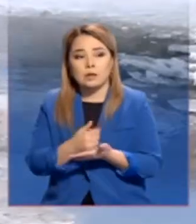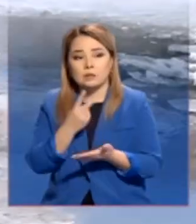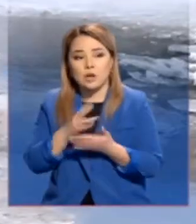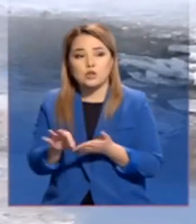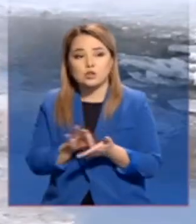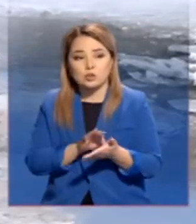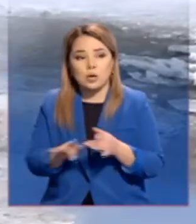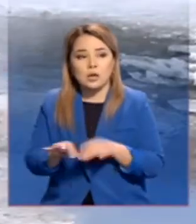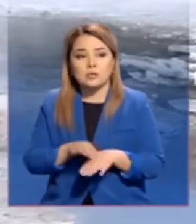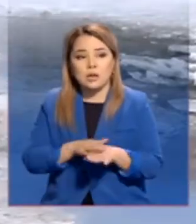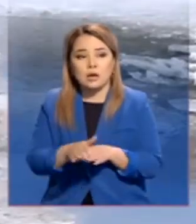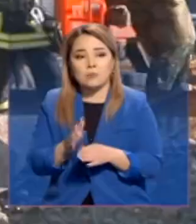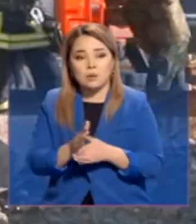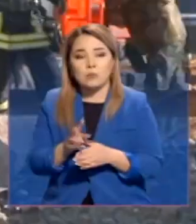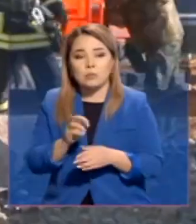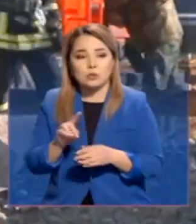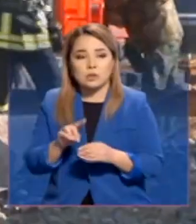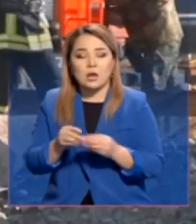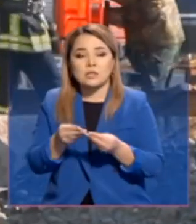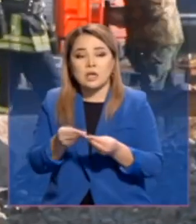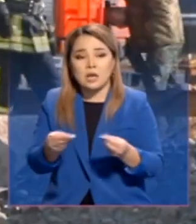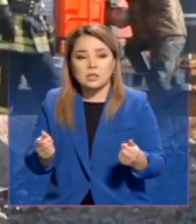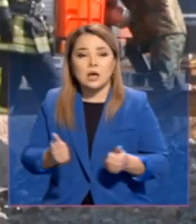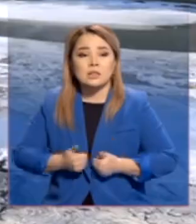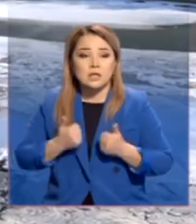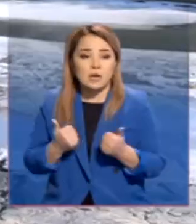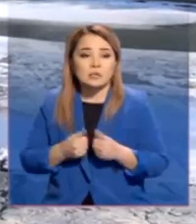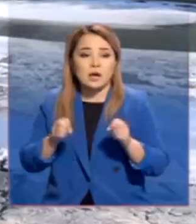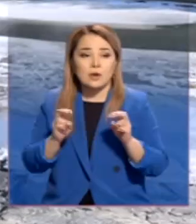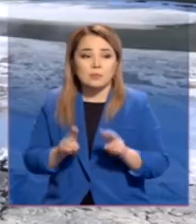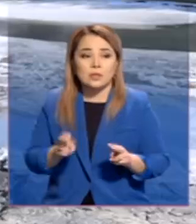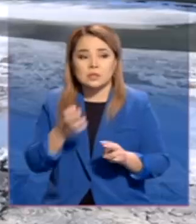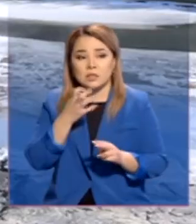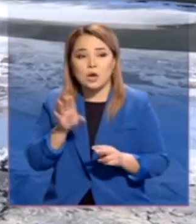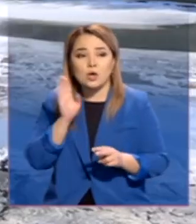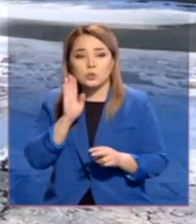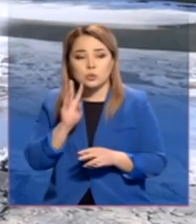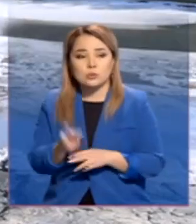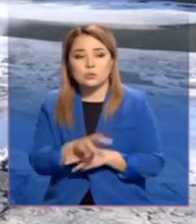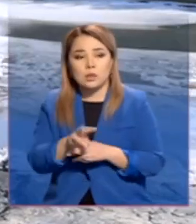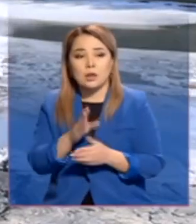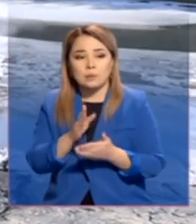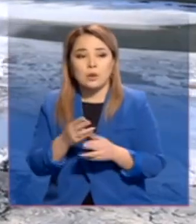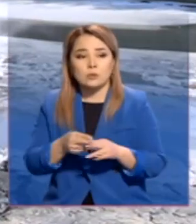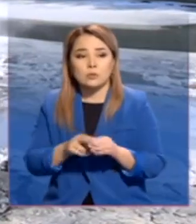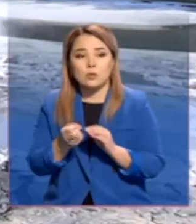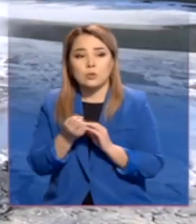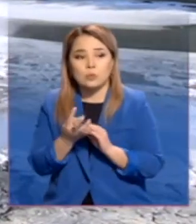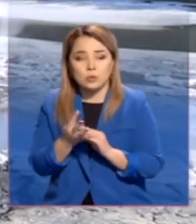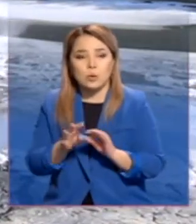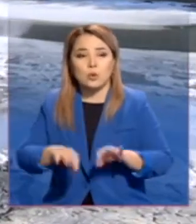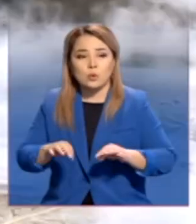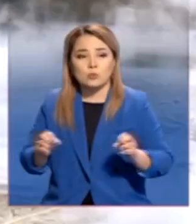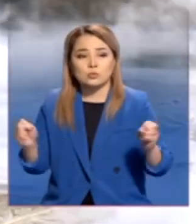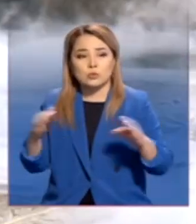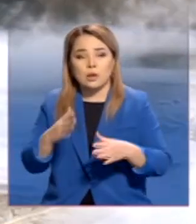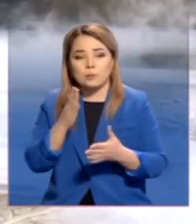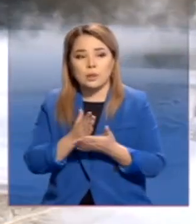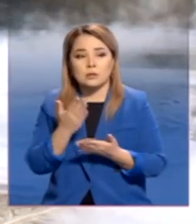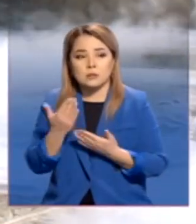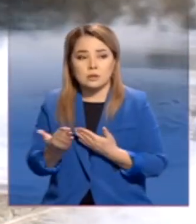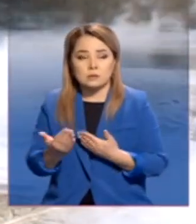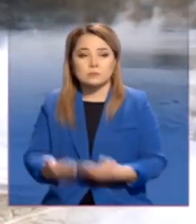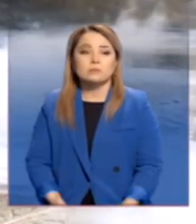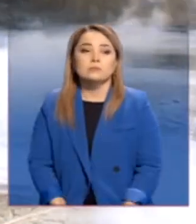шұғыл шараларды қабылдап, мұзды ерітуге кірісті. Ол үшін арналарға ыстық су құйылды. Оған 14 көлік жұмылдырылды. На